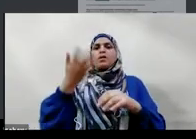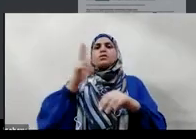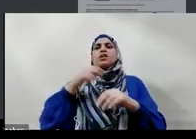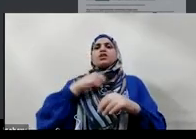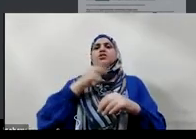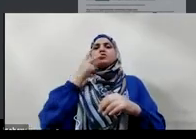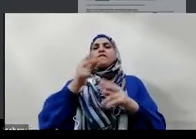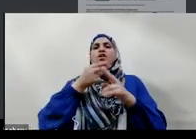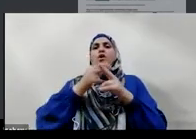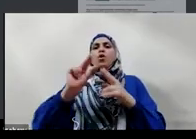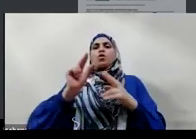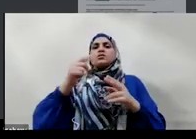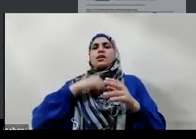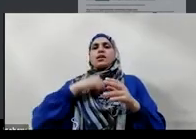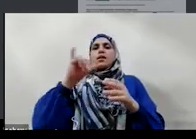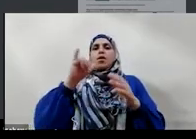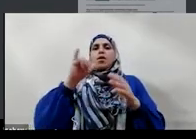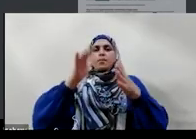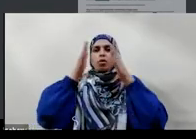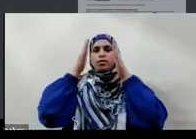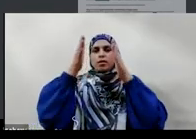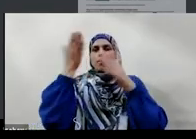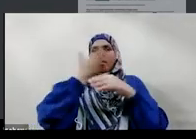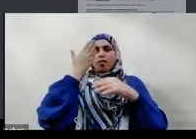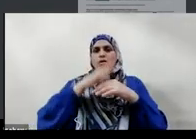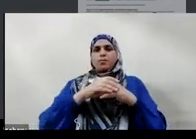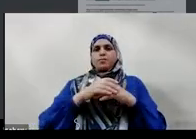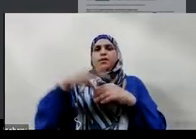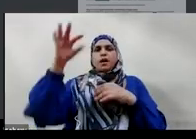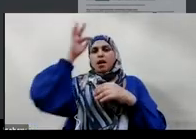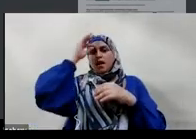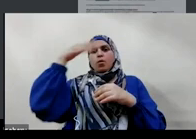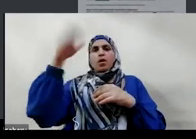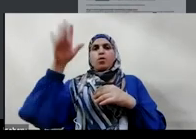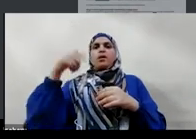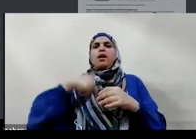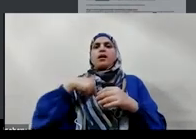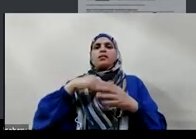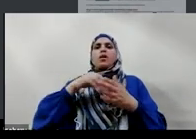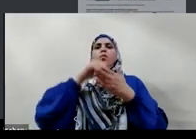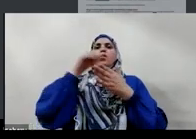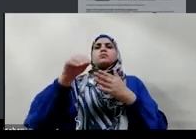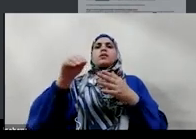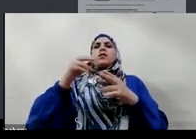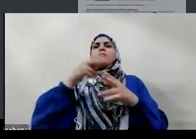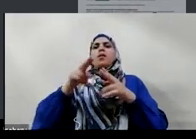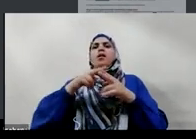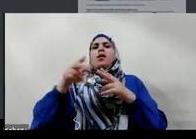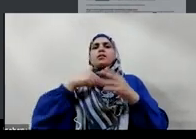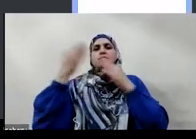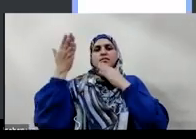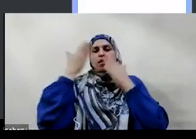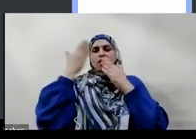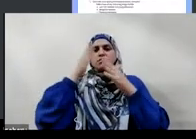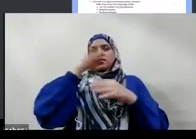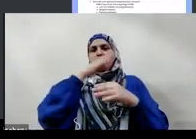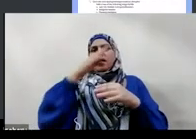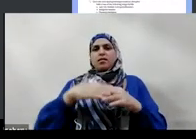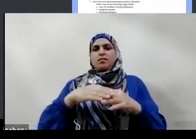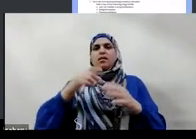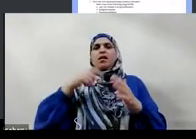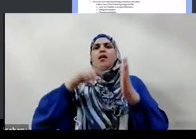أنا مهتم أقراه. فليكن أنا وصلت لمرحلة الـ Study Plan أو الـ Section بتاع الـ Study Plan في الـ Application، هضغط